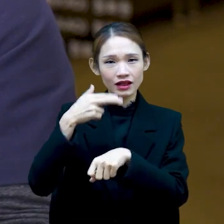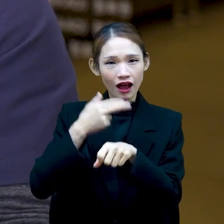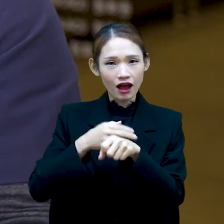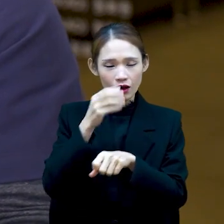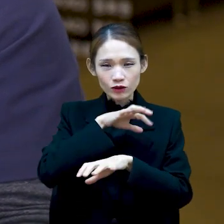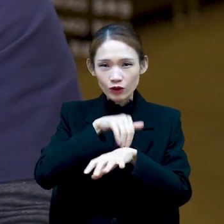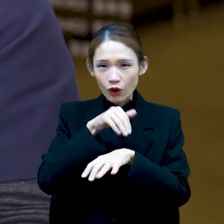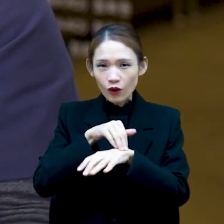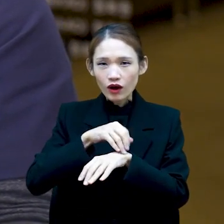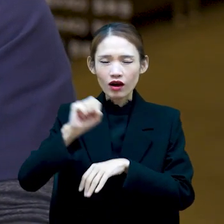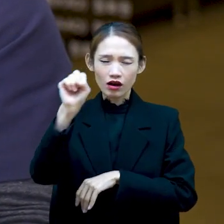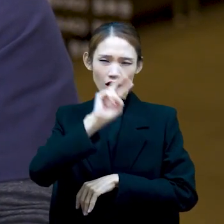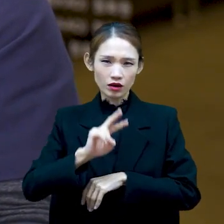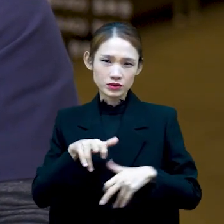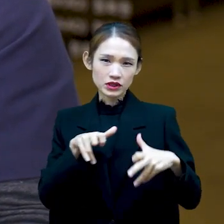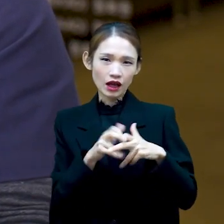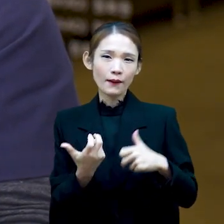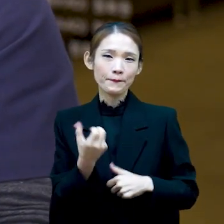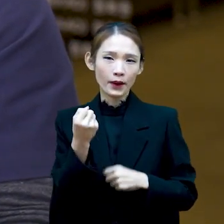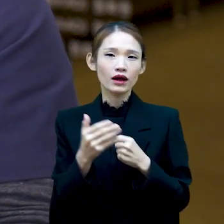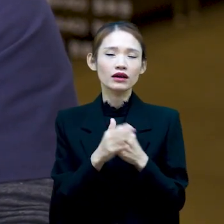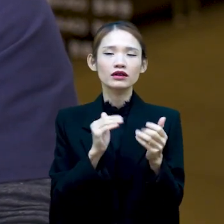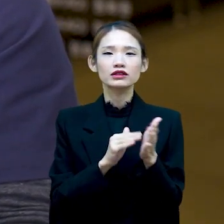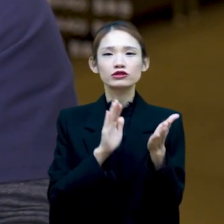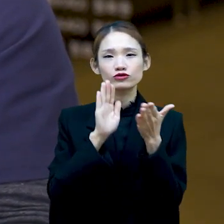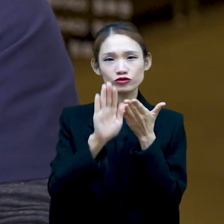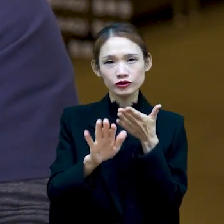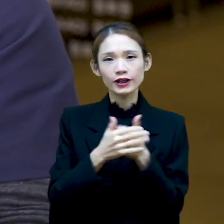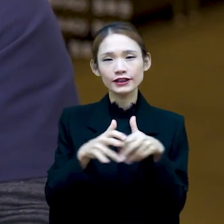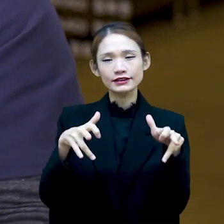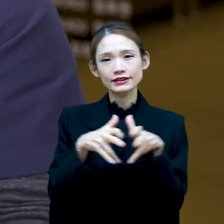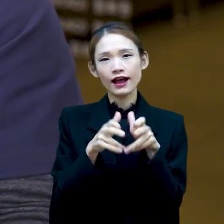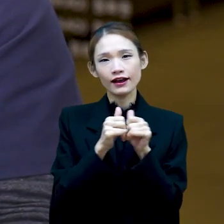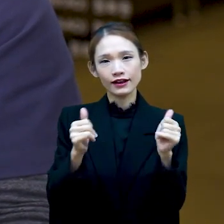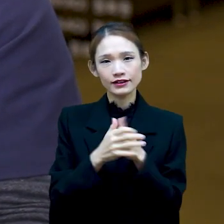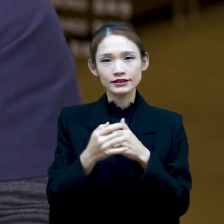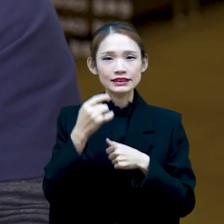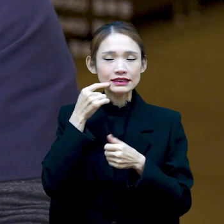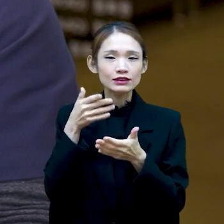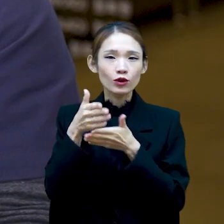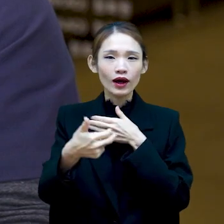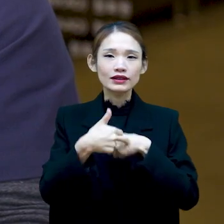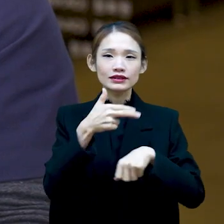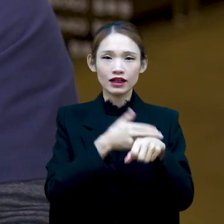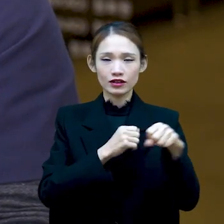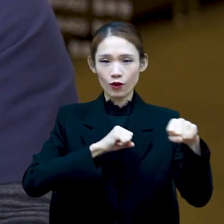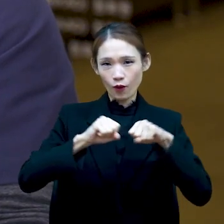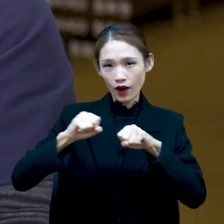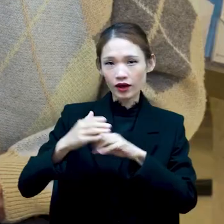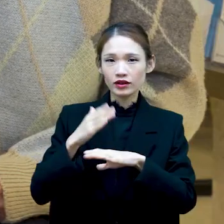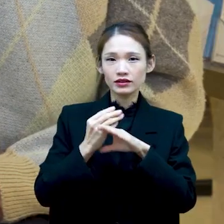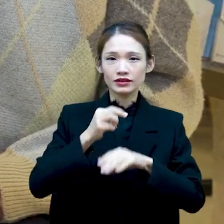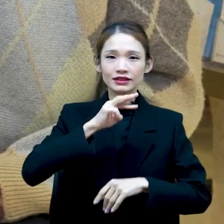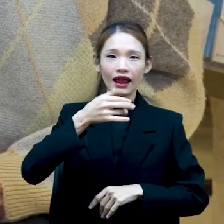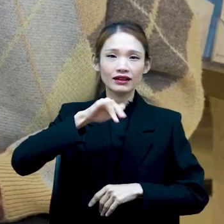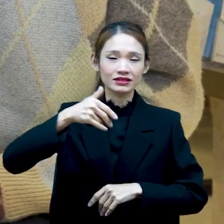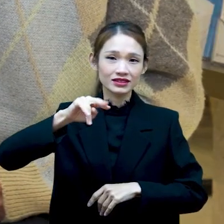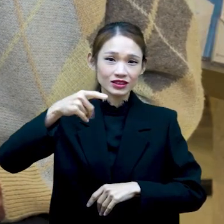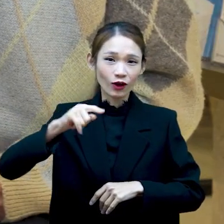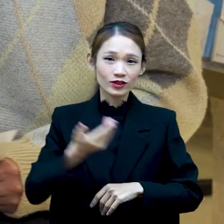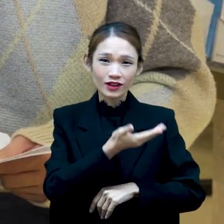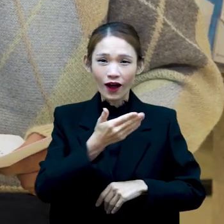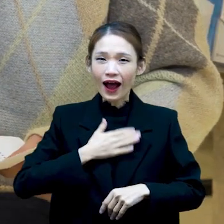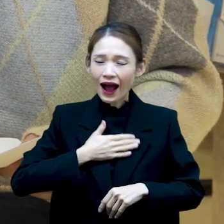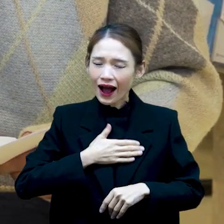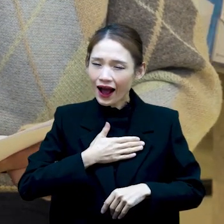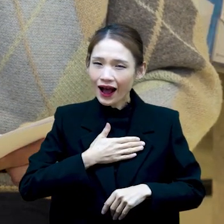때 이제 장애를 갖게 됐고, 이제 그 이후부터는 이제 장애인으로 치과 의사 활동을 하고 있죠. 여러분